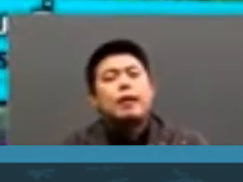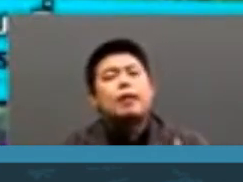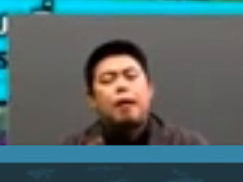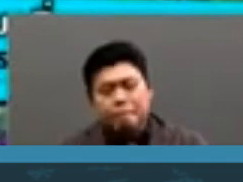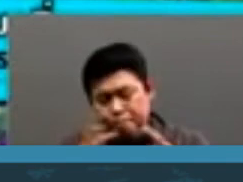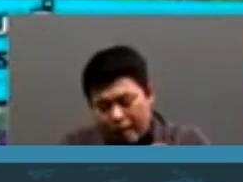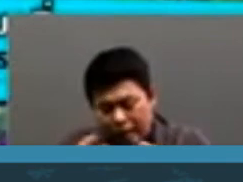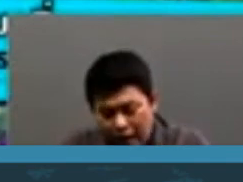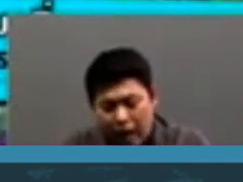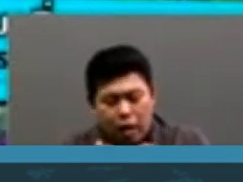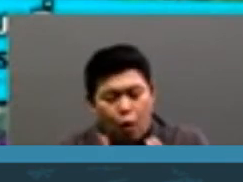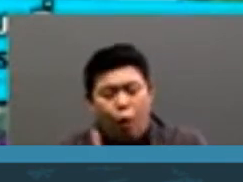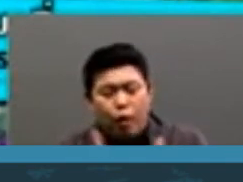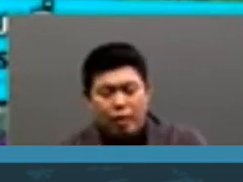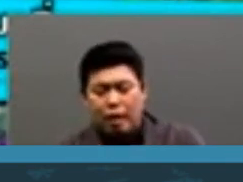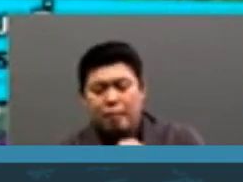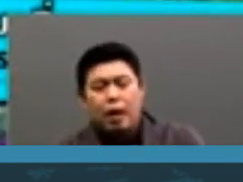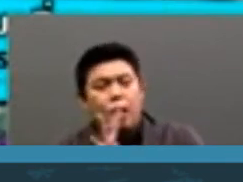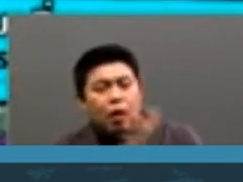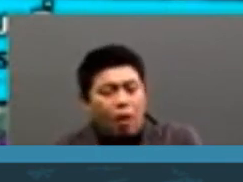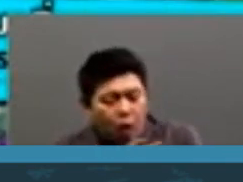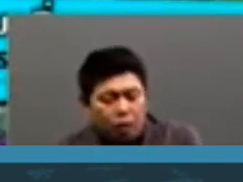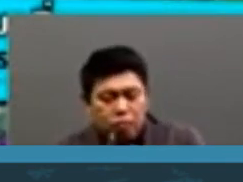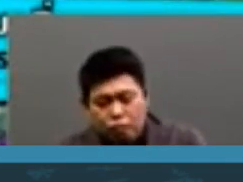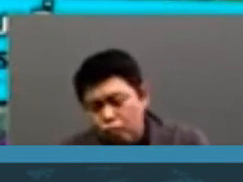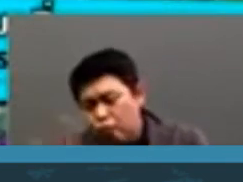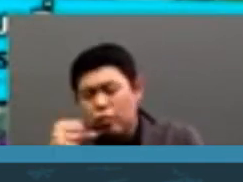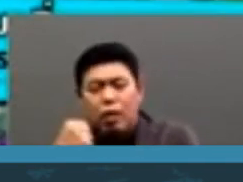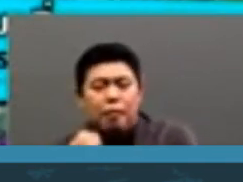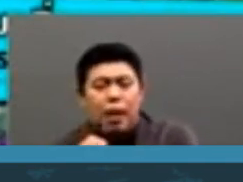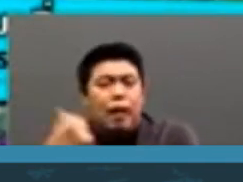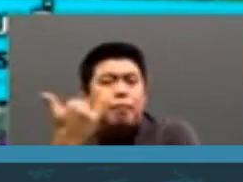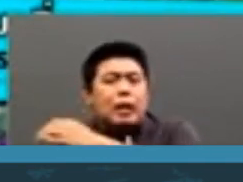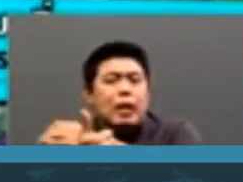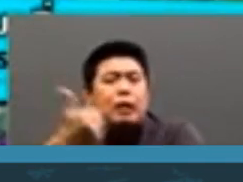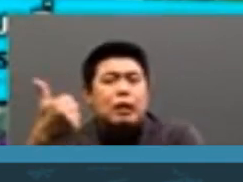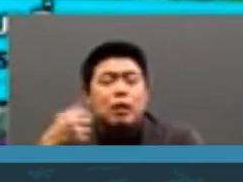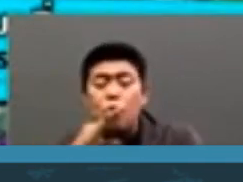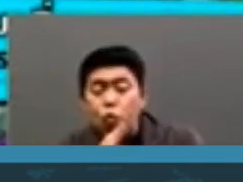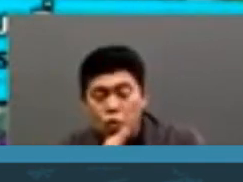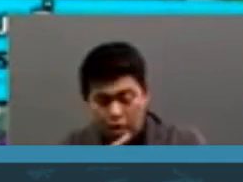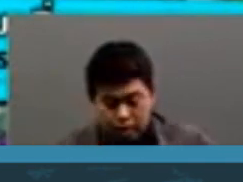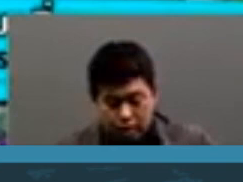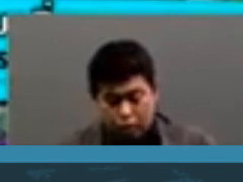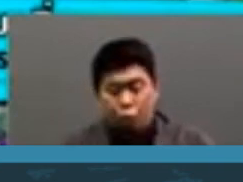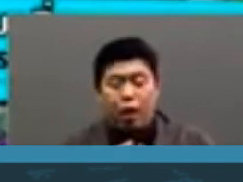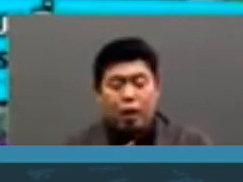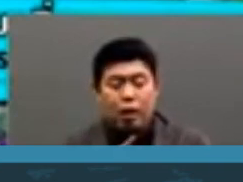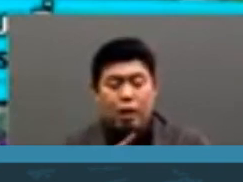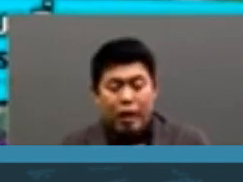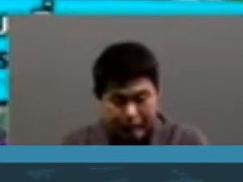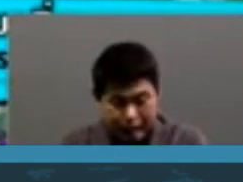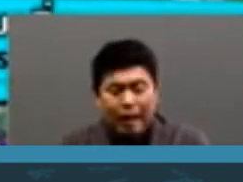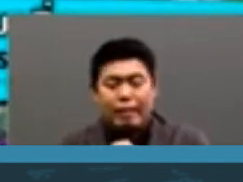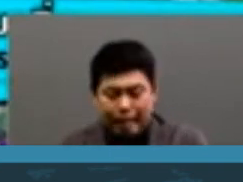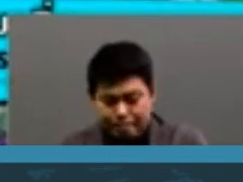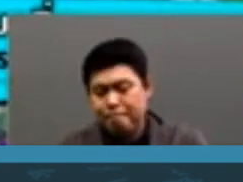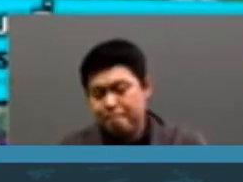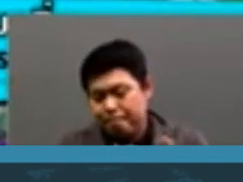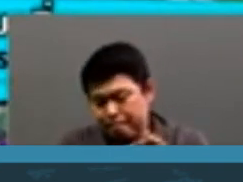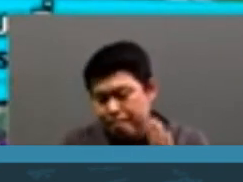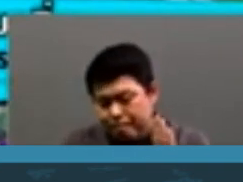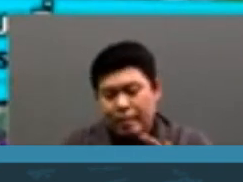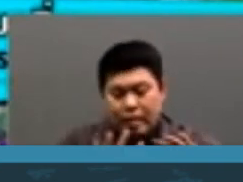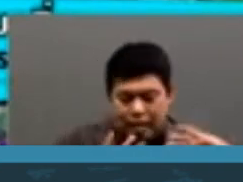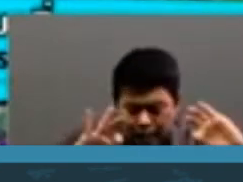โดยเฉพาะแนวทางการแก้ไขปัญหาผลกระทบจากสถานการณ์วิกฤตโควิด 19ว่ารัฐบาลได้ดำเนินการมาอย่างถูกทาง